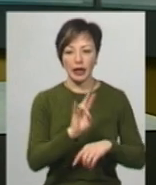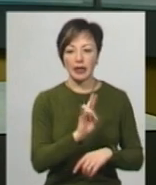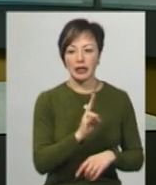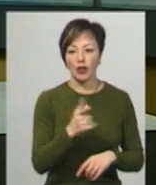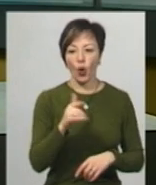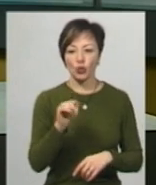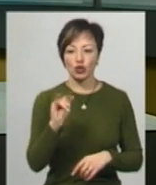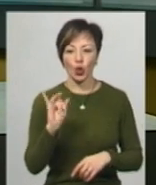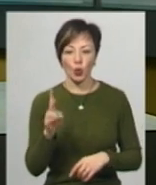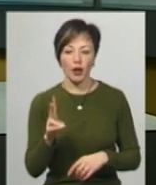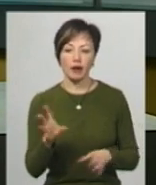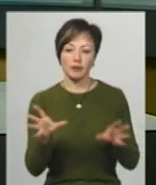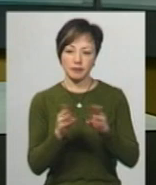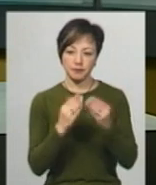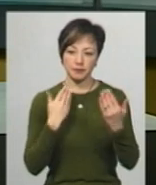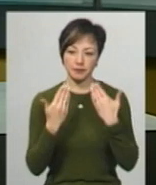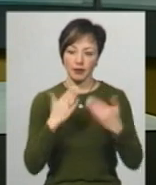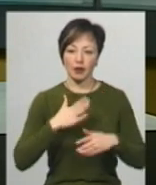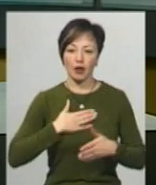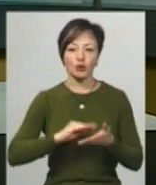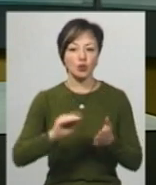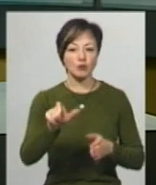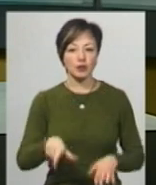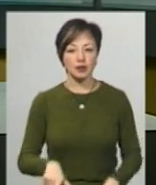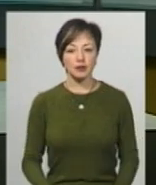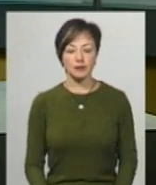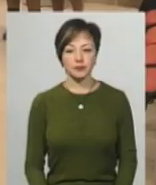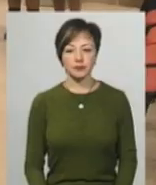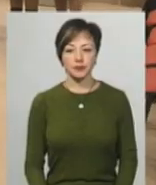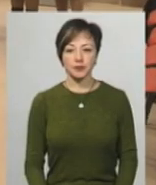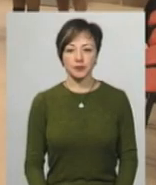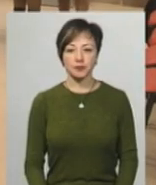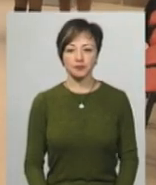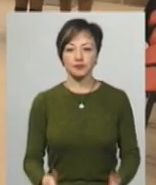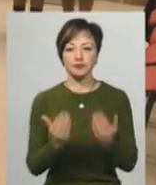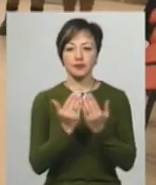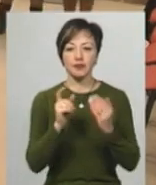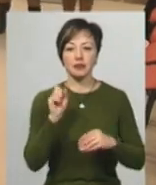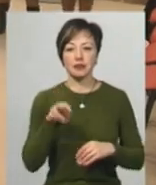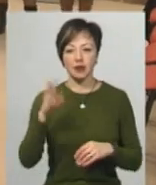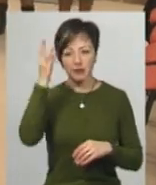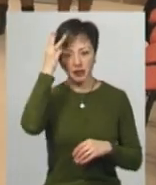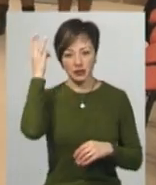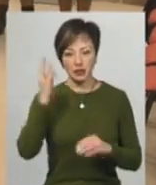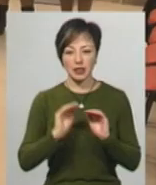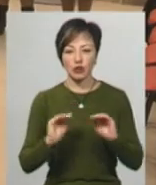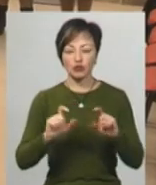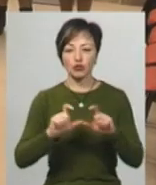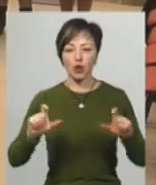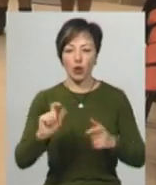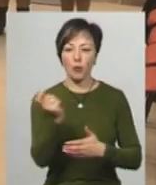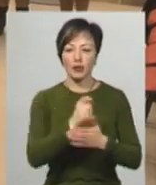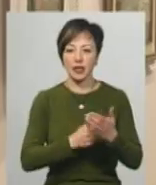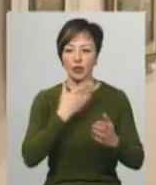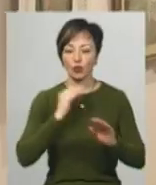Гончарук. Із хмельницькою мисткинею спілкувалась Тетяна Ворожцова. У виставковій залі Хмельницької дитячої школи образотворчого